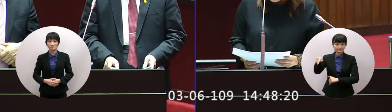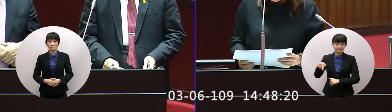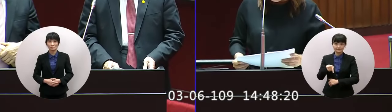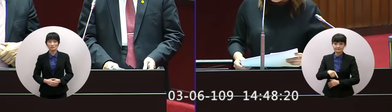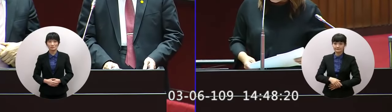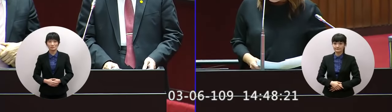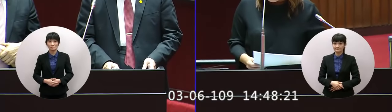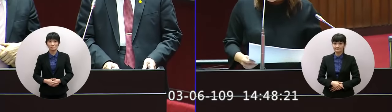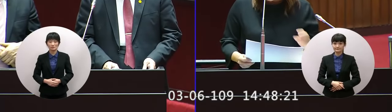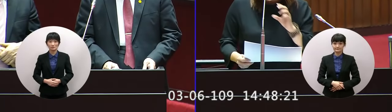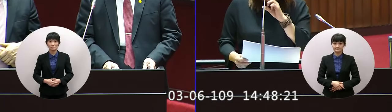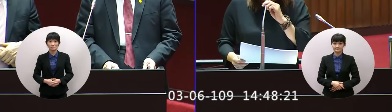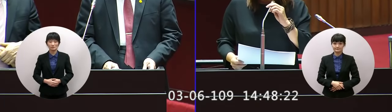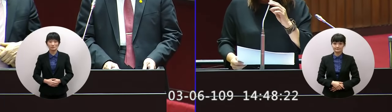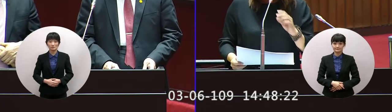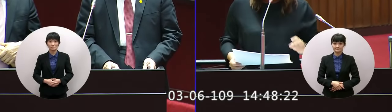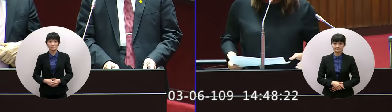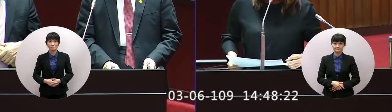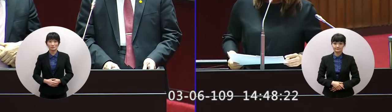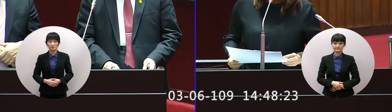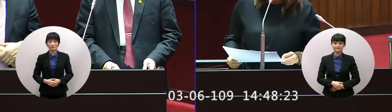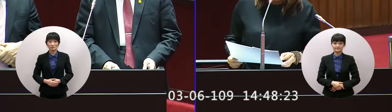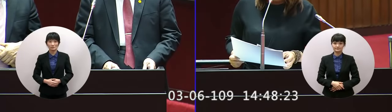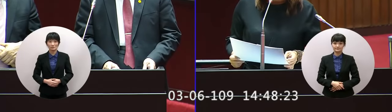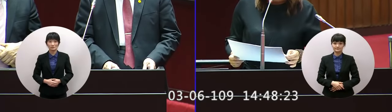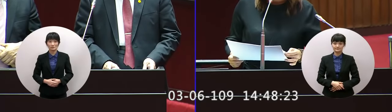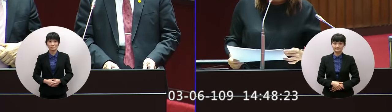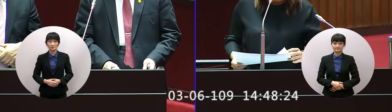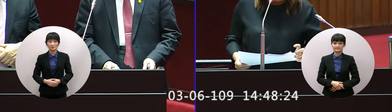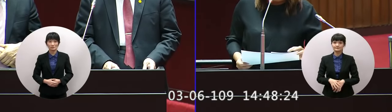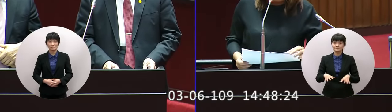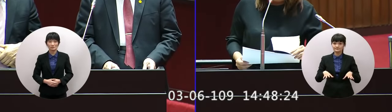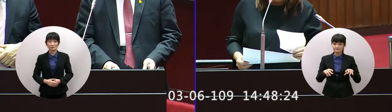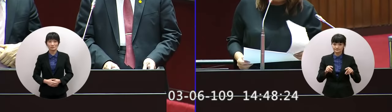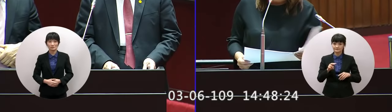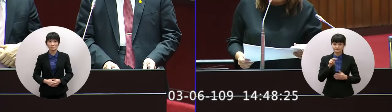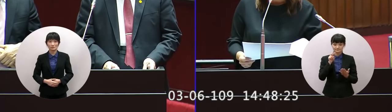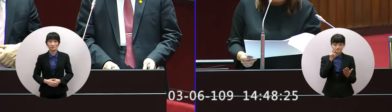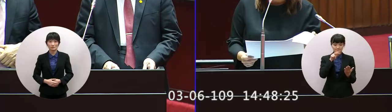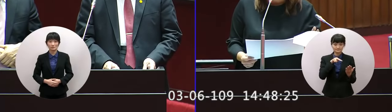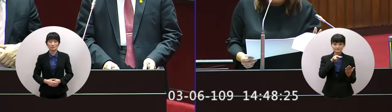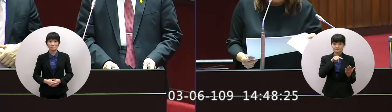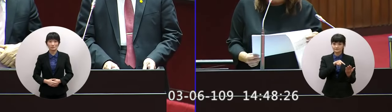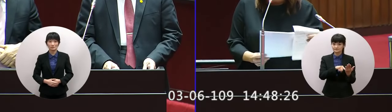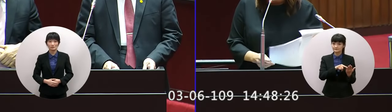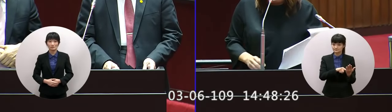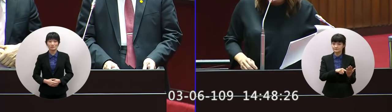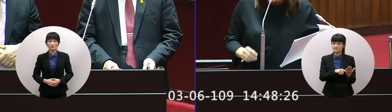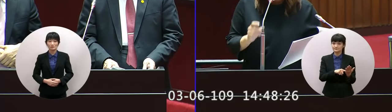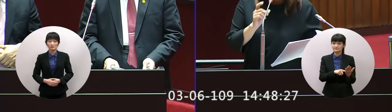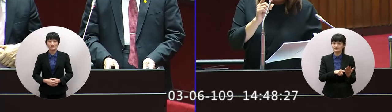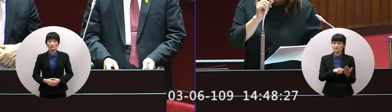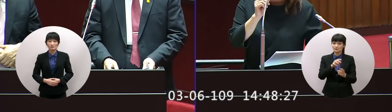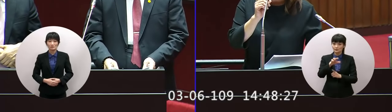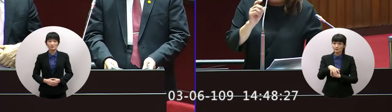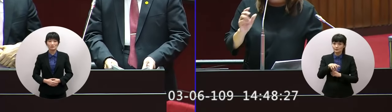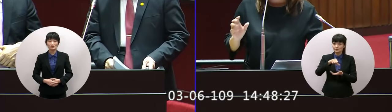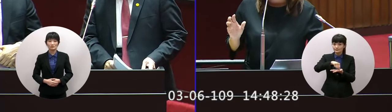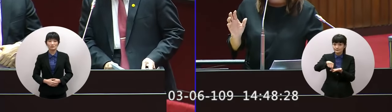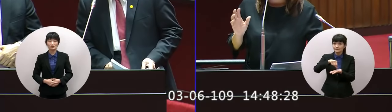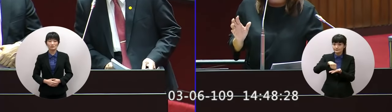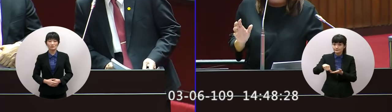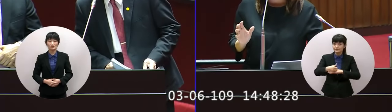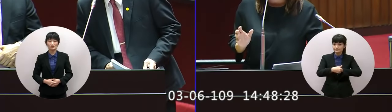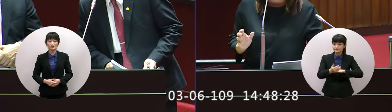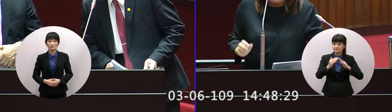些在。我先看看我们可能有很多农业县市有很多